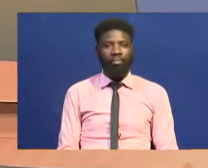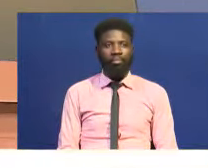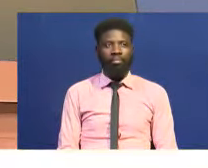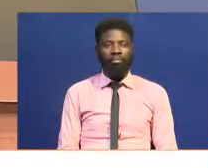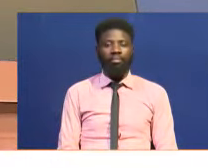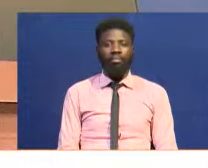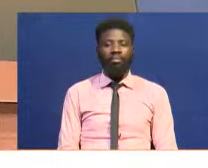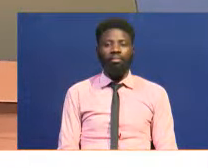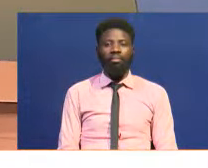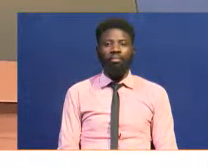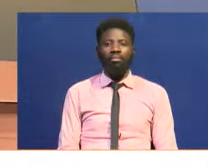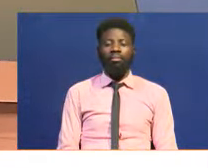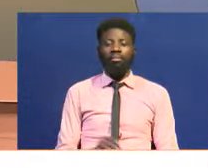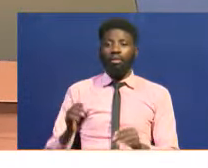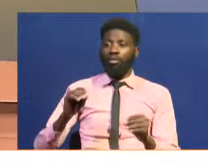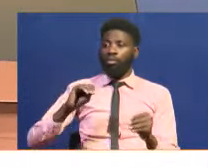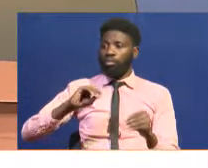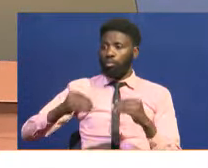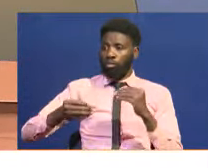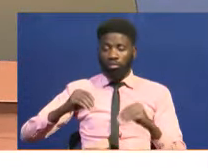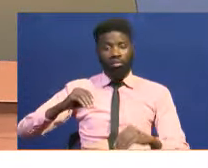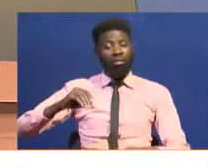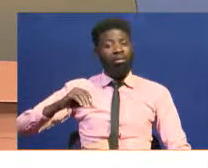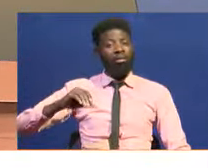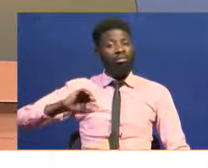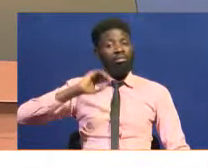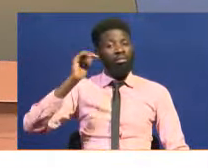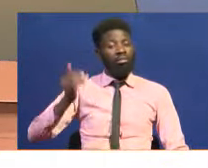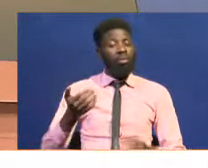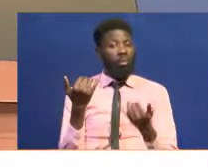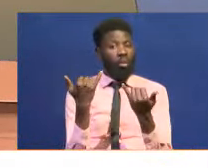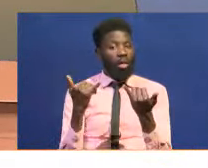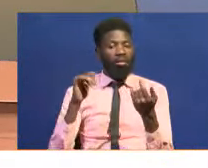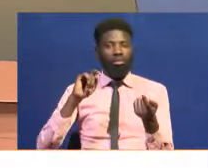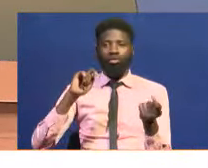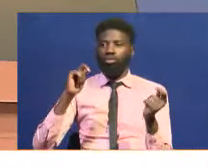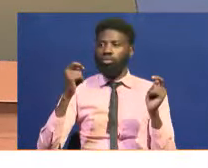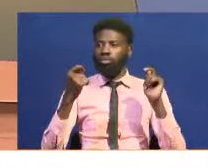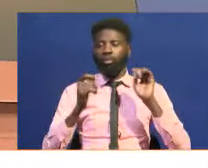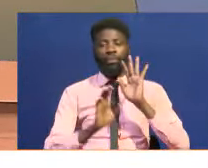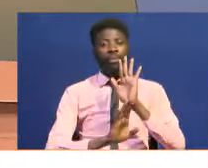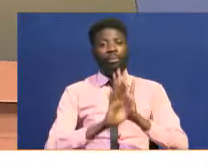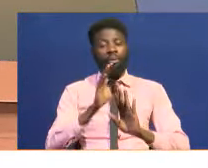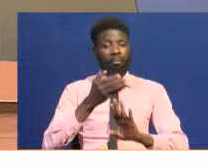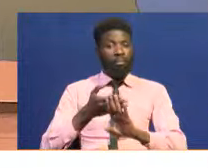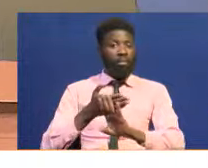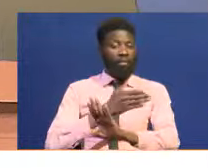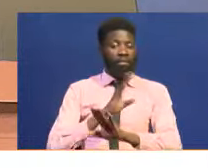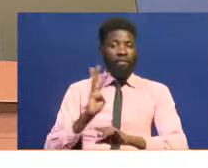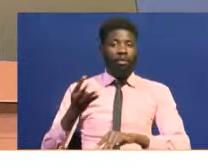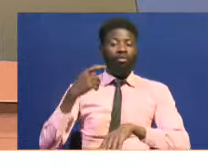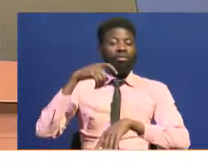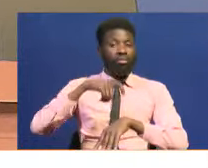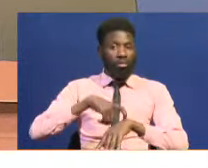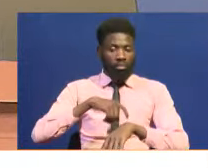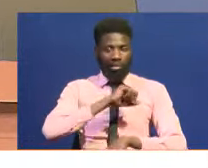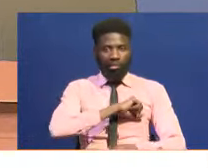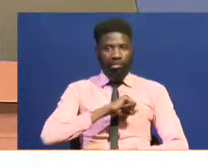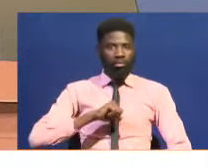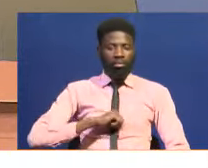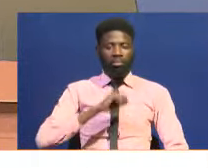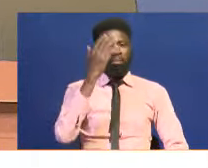Na mji wa Busia kwa sasa unapewa sura mpya kabla ya kuandaa makala ya nne ya vikao vya seneti mashinani mwezi